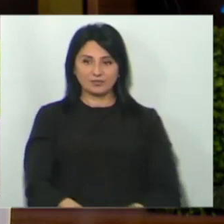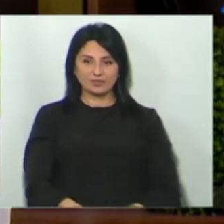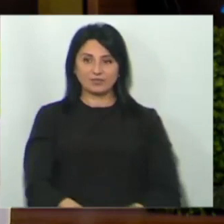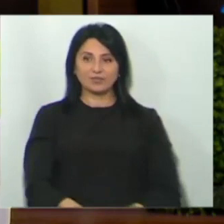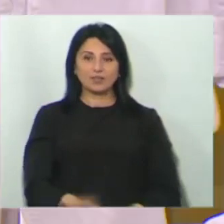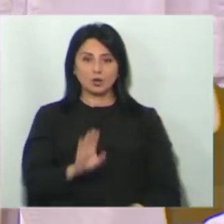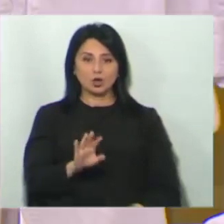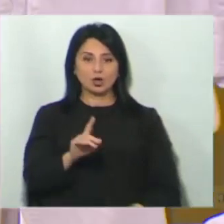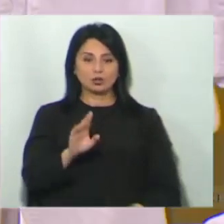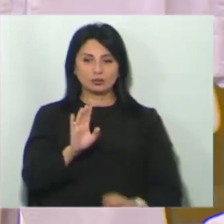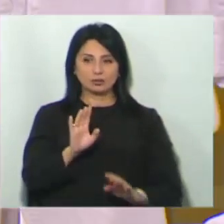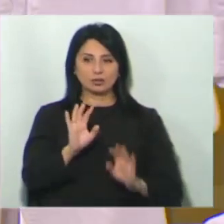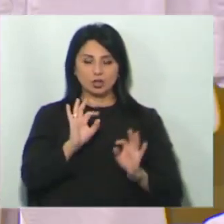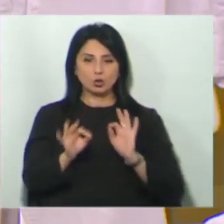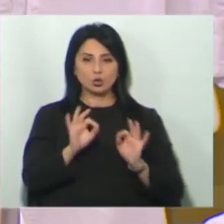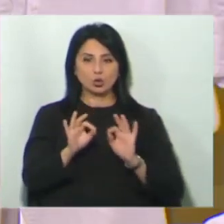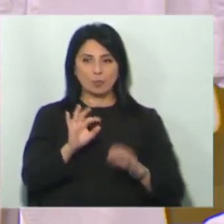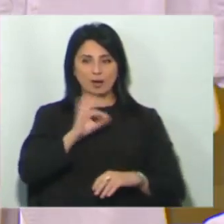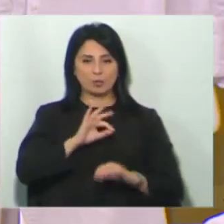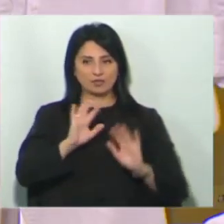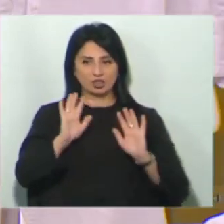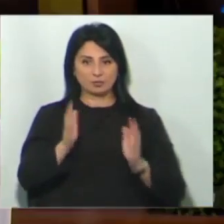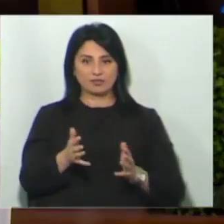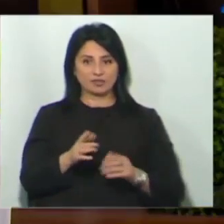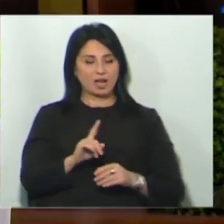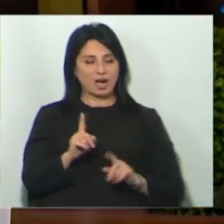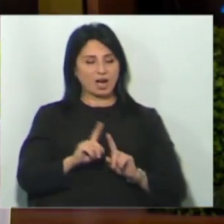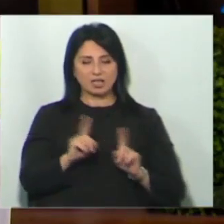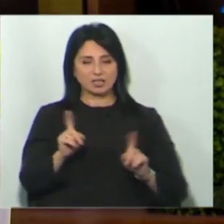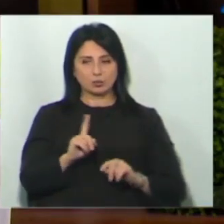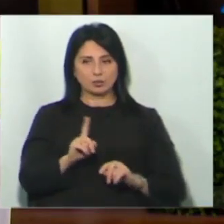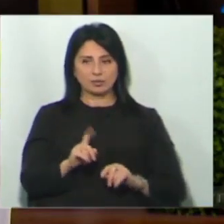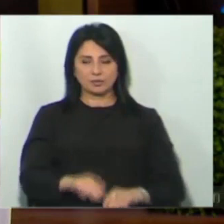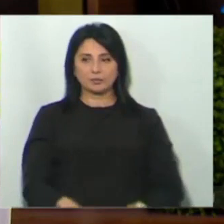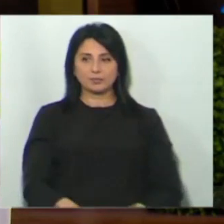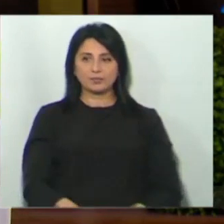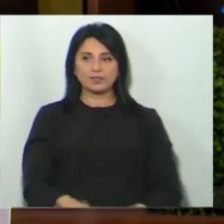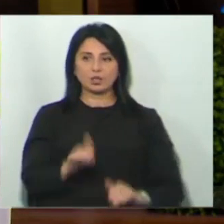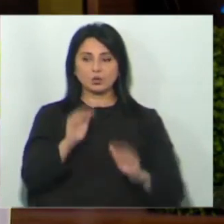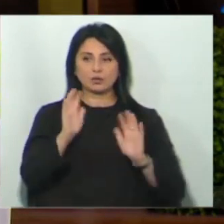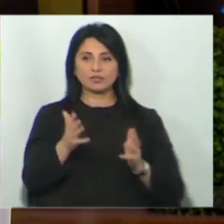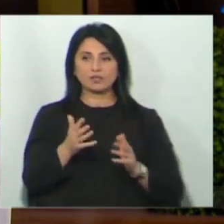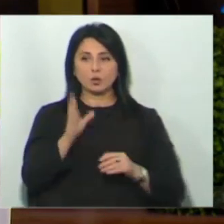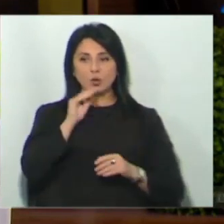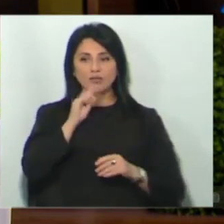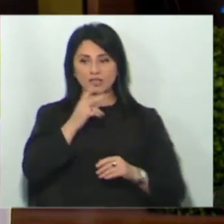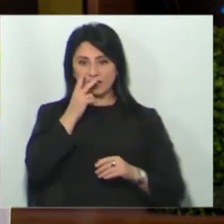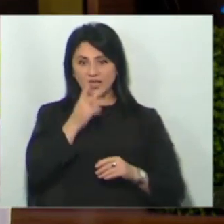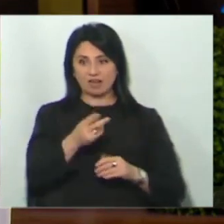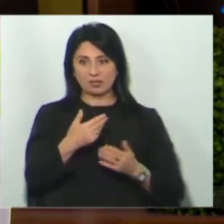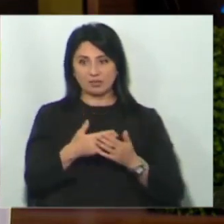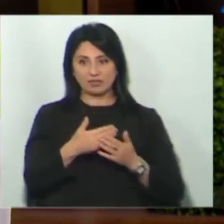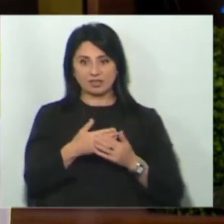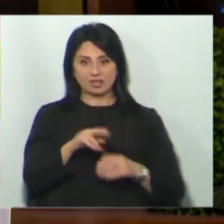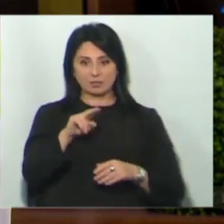იგივე ყველას, როგორც ზომიერი მოხმარების. ზომიერი მოხმარების შემთხვევაში და არა განსაკუთრებულად, იცით. იცით როგორ ხდება ახლა, როდესაც ნახავენ თქვა